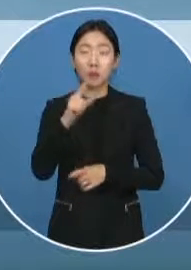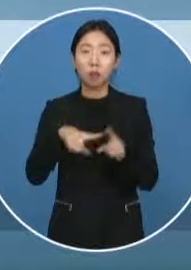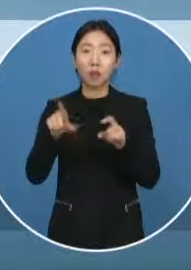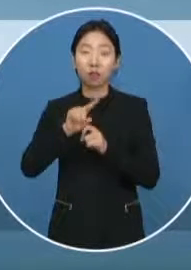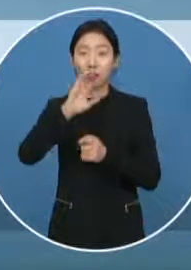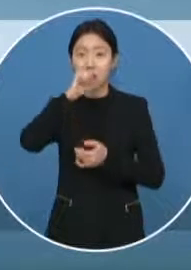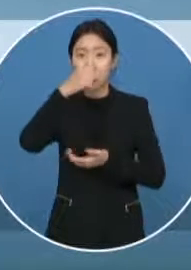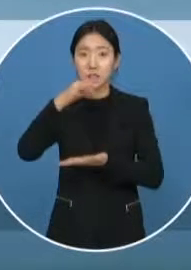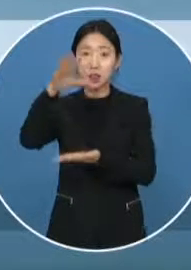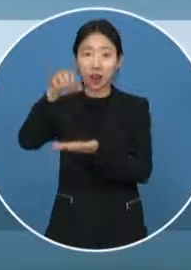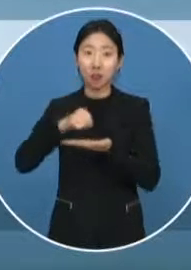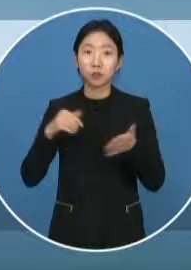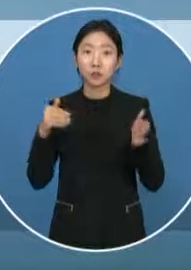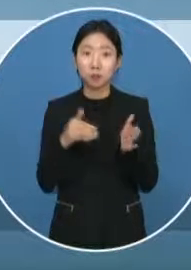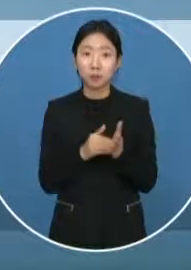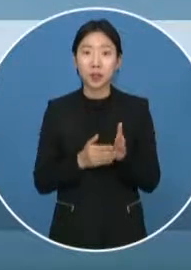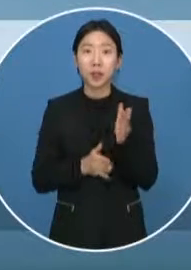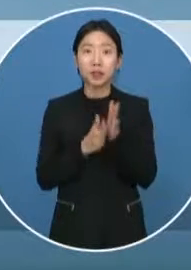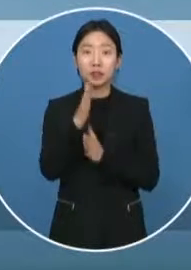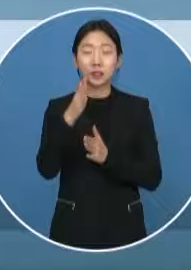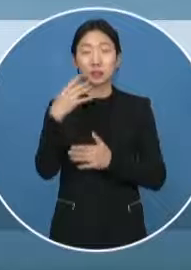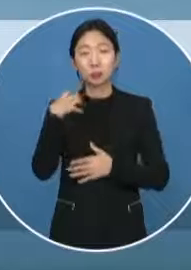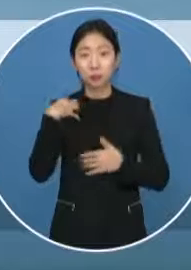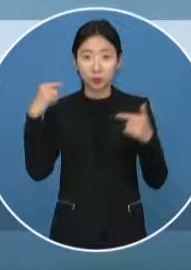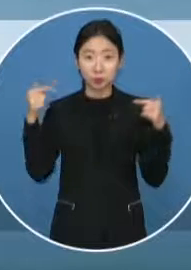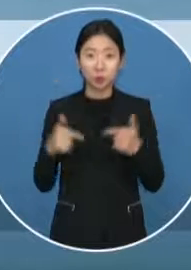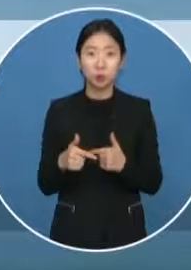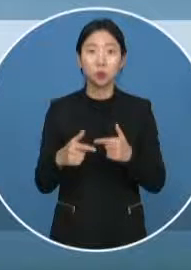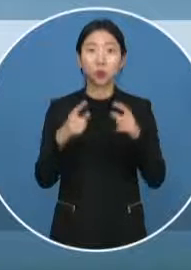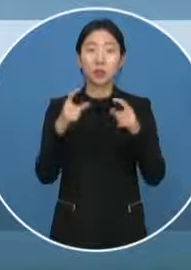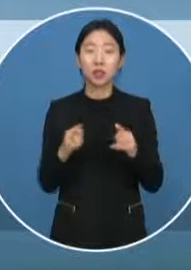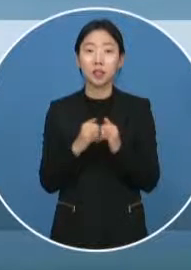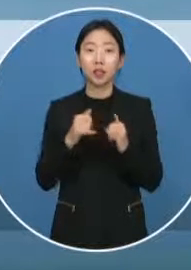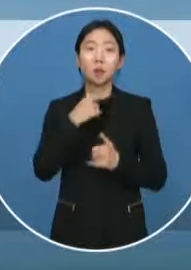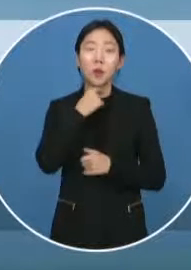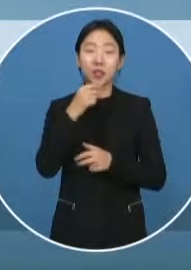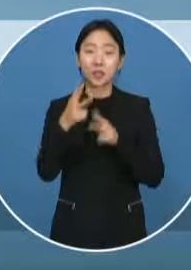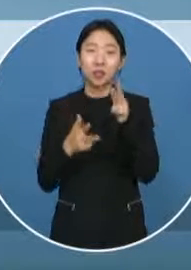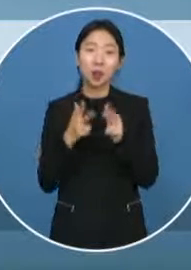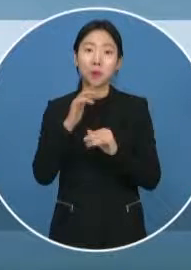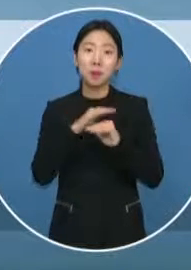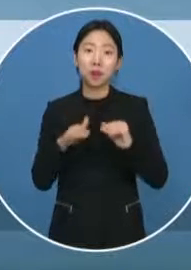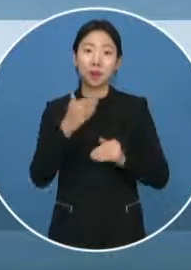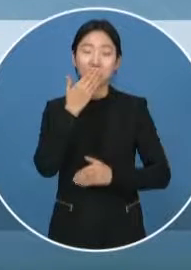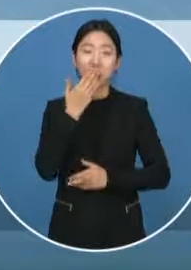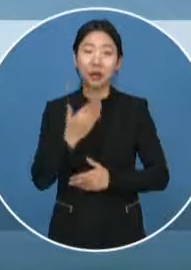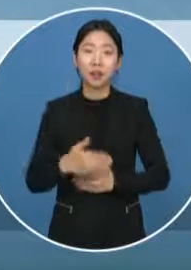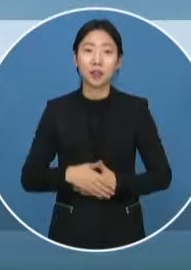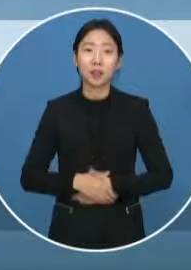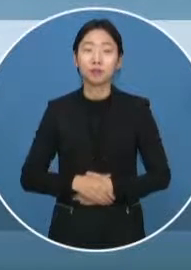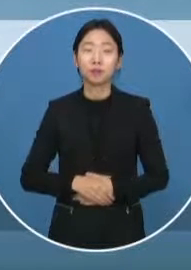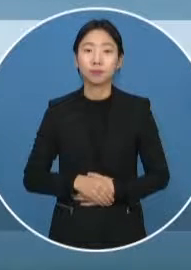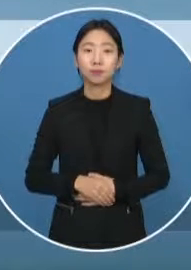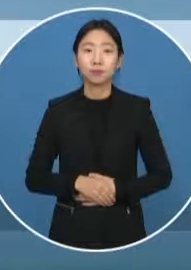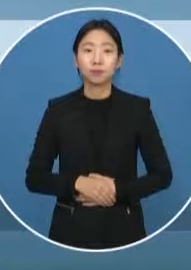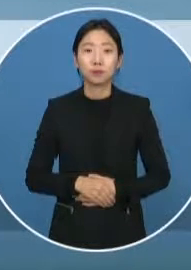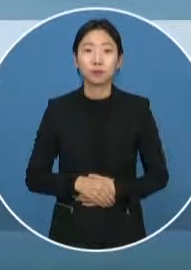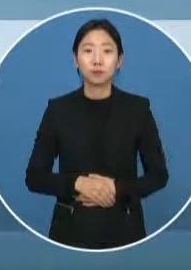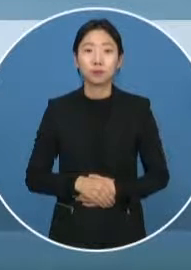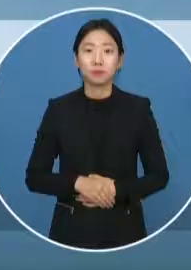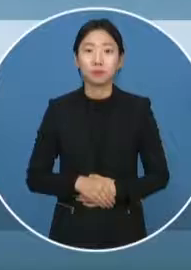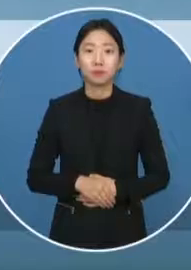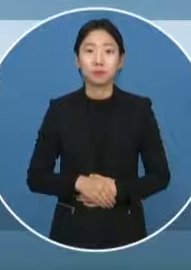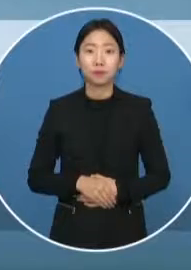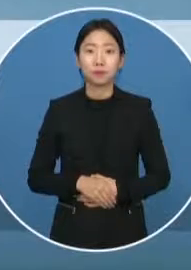5천만원을 추가로 확보 했습니다 이에 따라 시 재정 부담은 줄이면서 주민 숙원사업을 해결할 수 있게 됐습니다